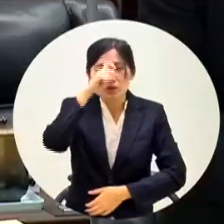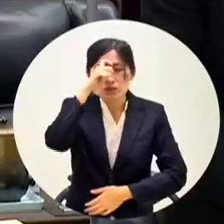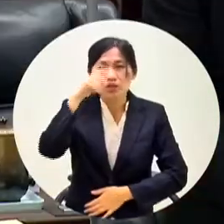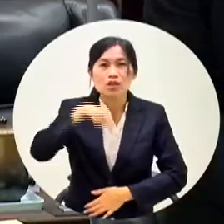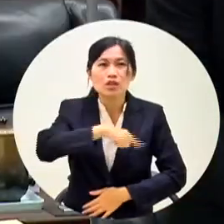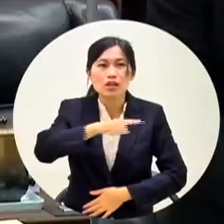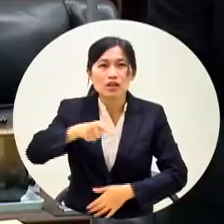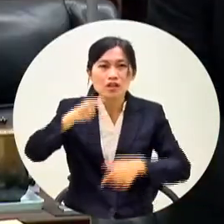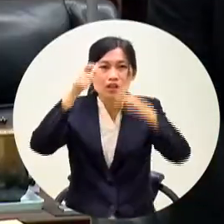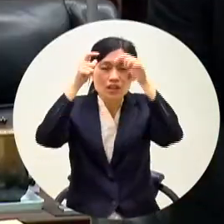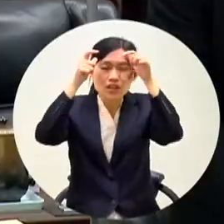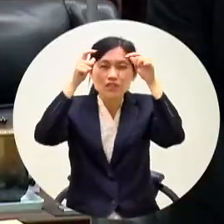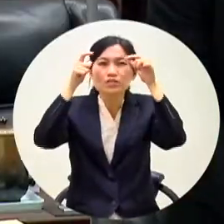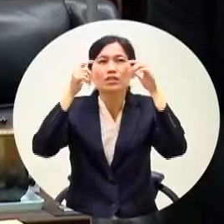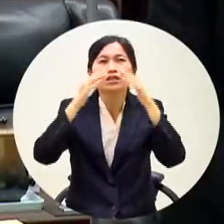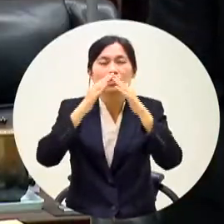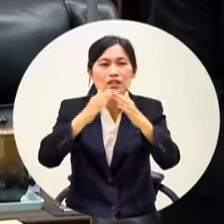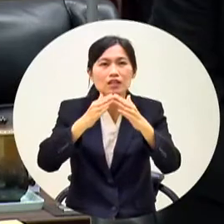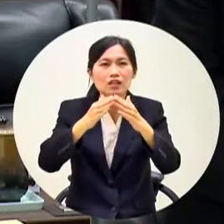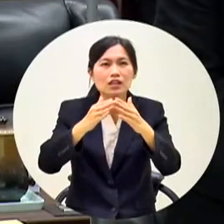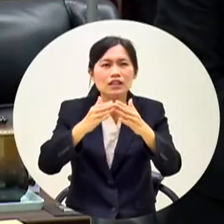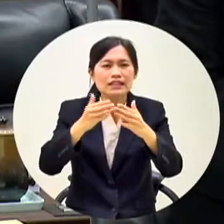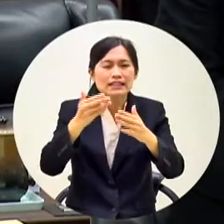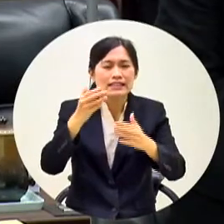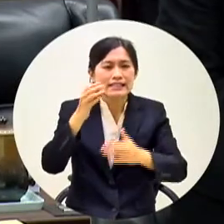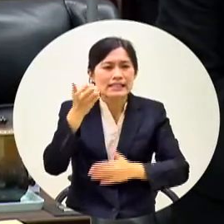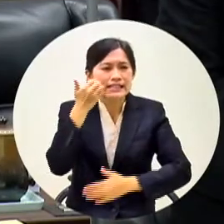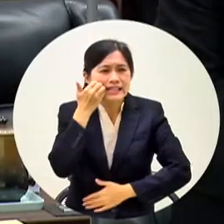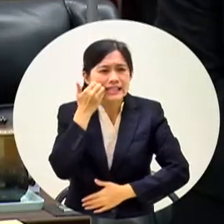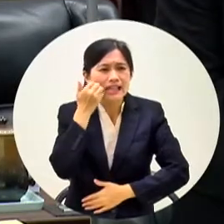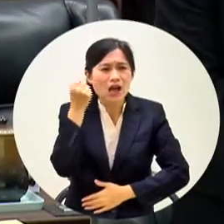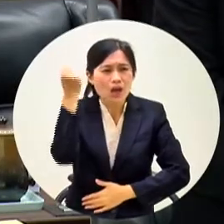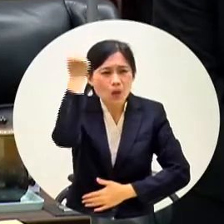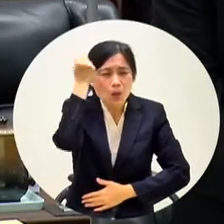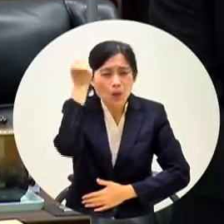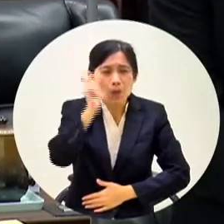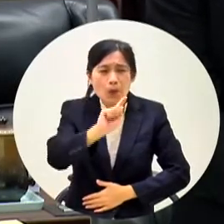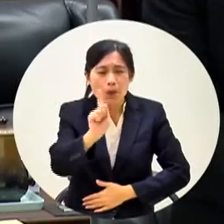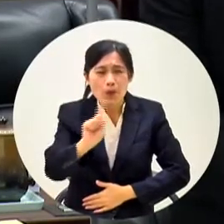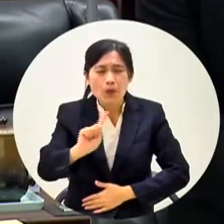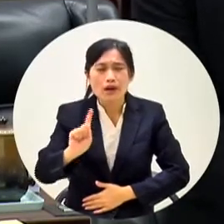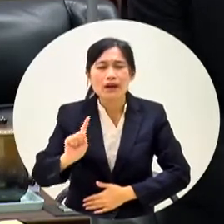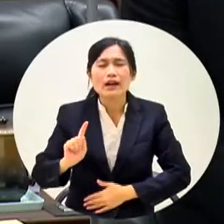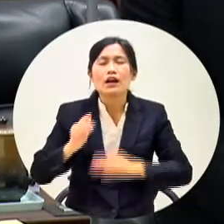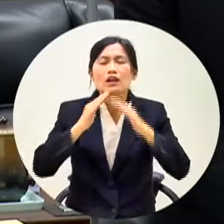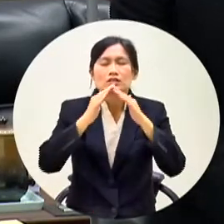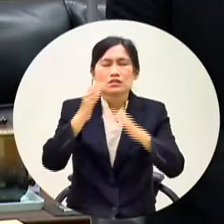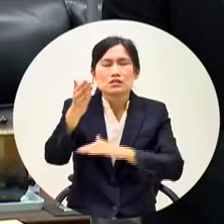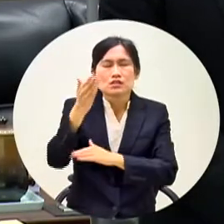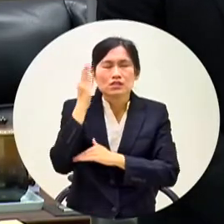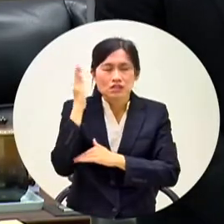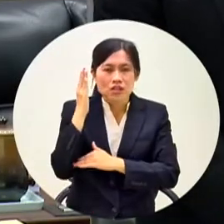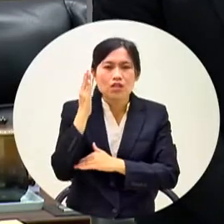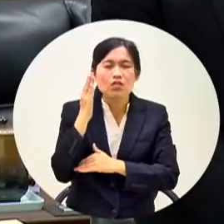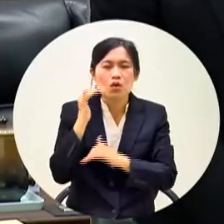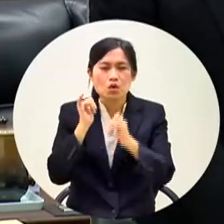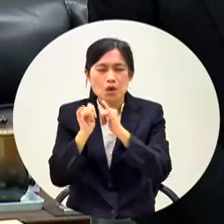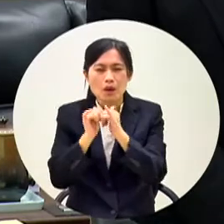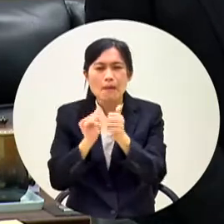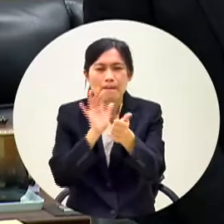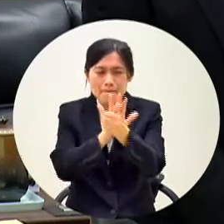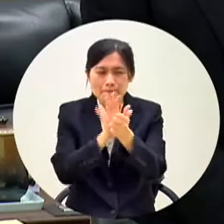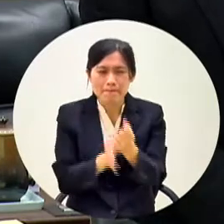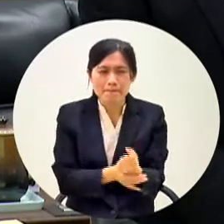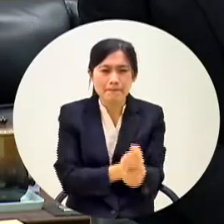高雄市，如果有一些面临困难的孩子，我们市政府跟我们所有市民团队吼等等，都可以当作最大的后盾，在